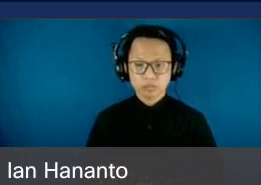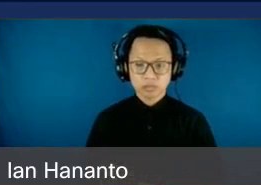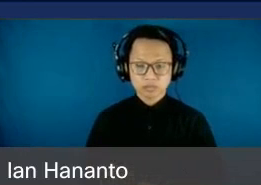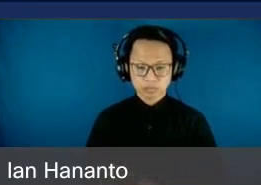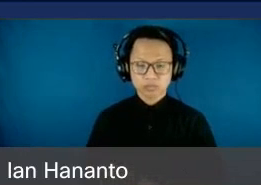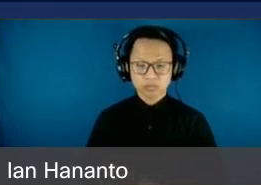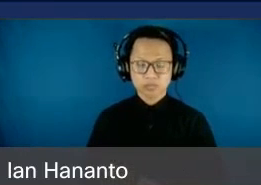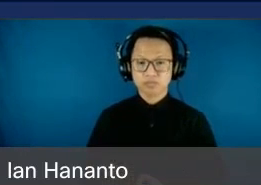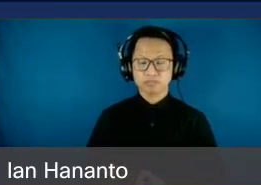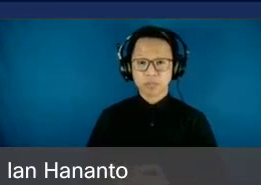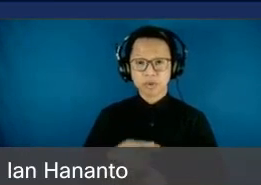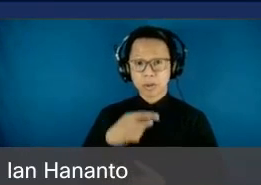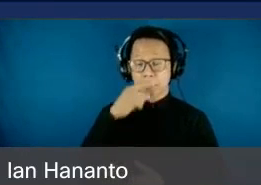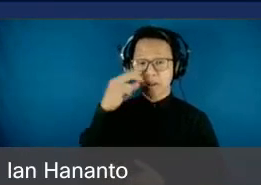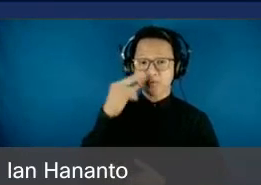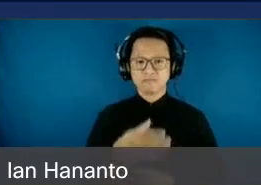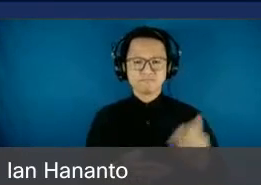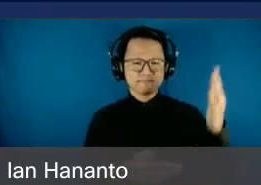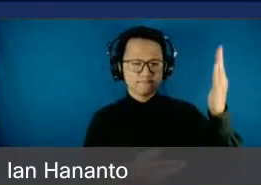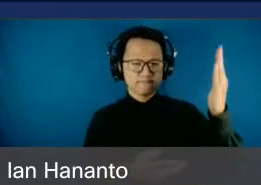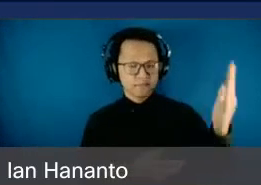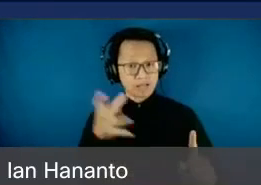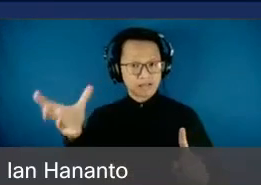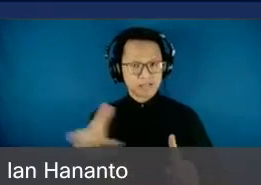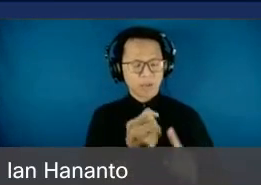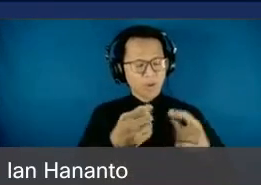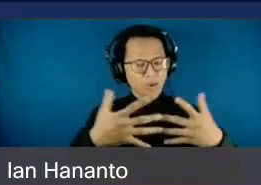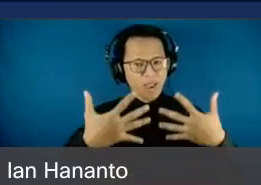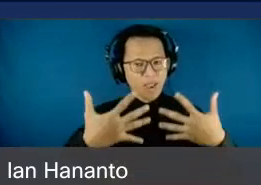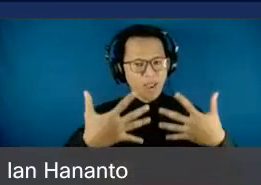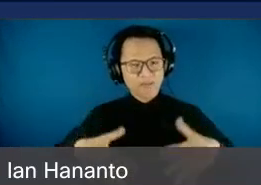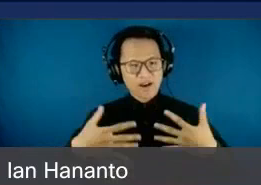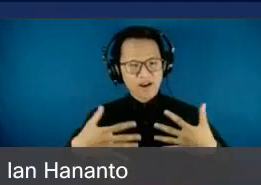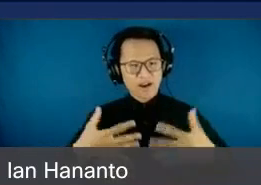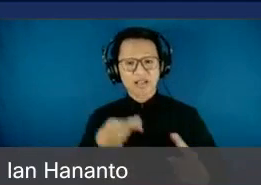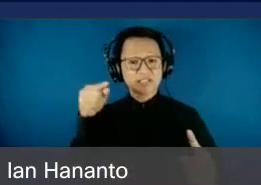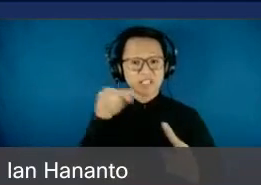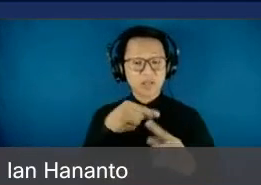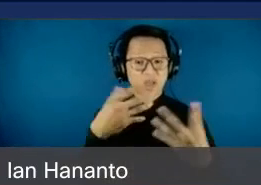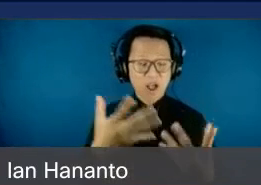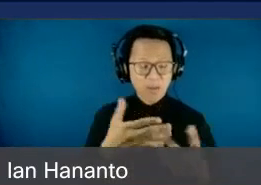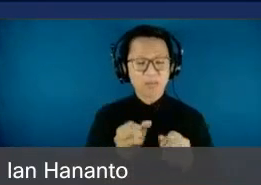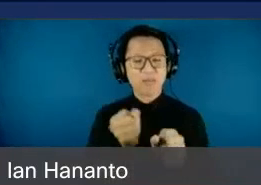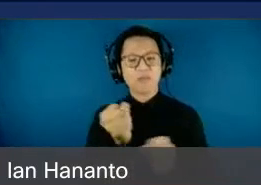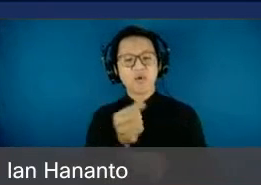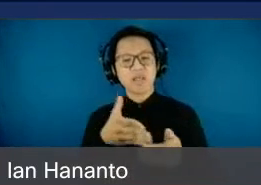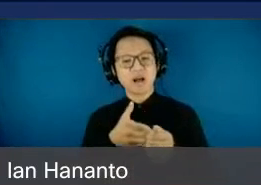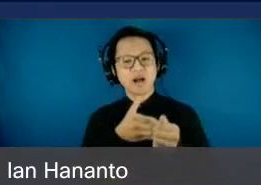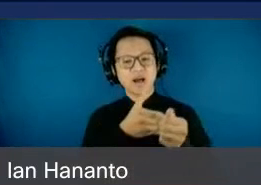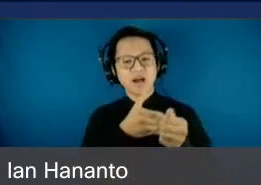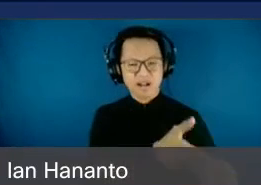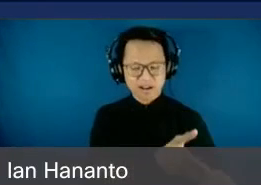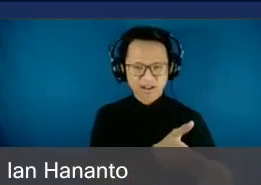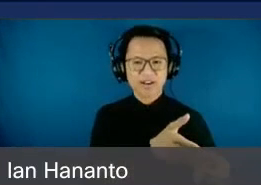Bapak Ibu, jadi ini adalah pencapaian luar biasa yang dicapai adalah salah satunya membuat sebuah guideline reporting. Di sini konteksnya